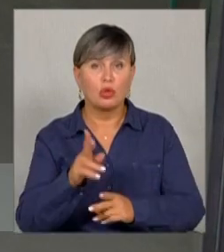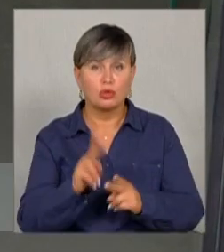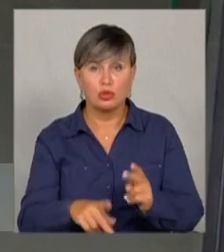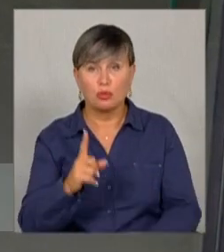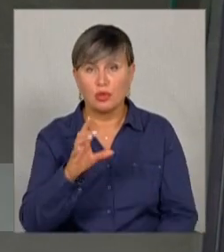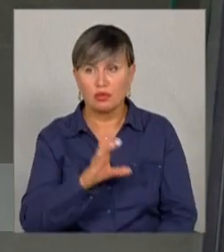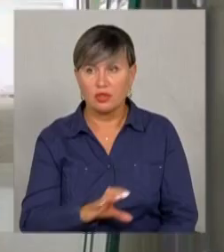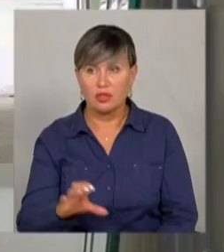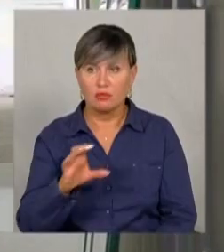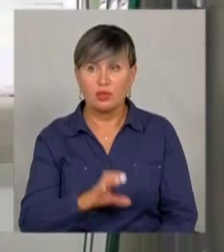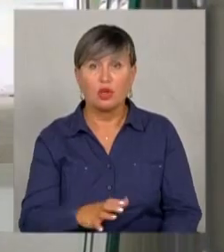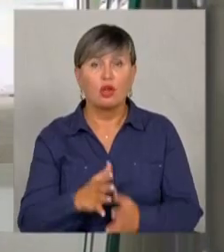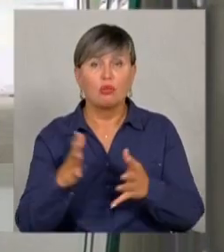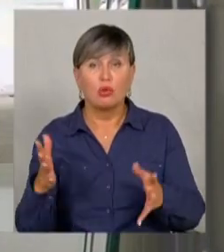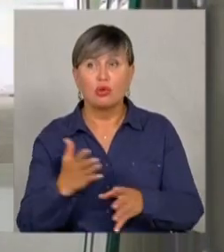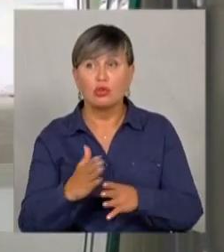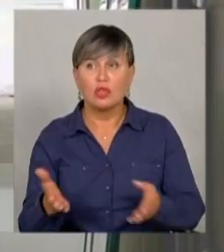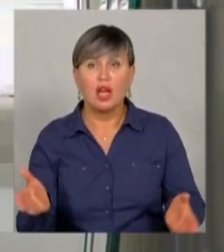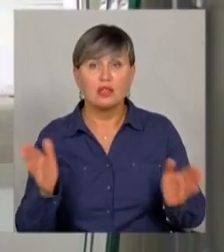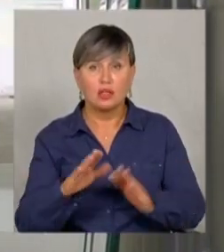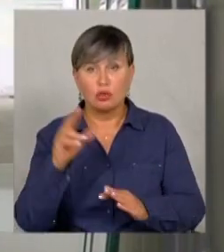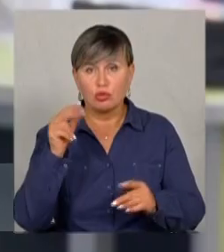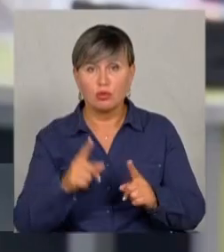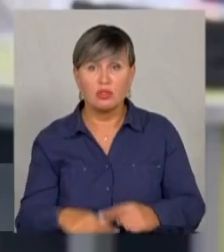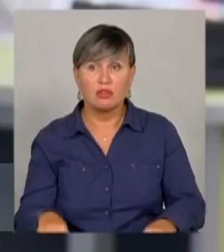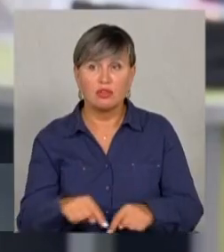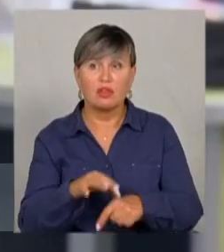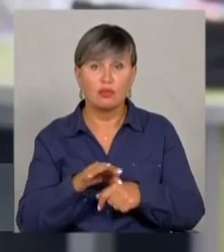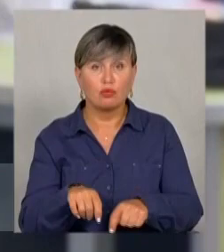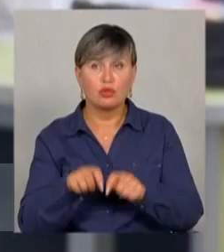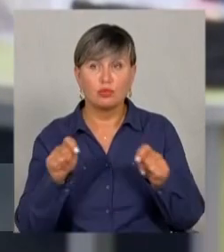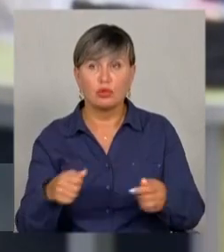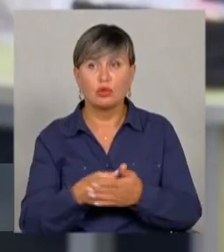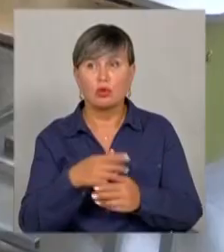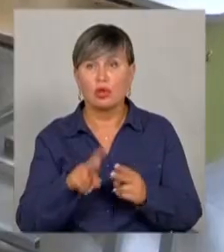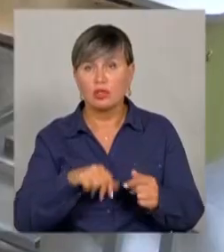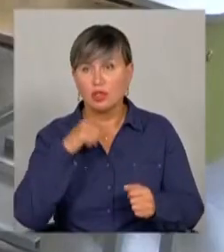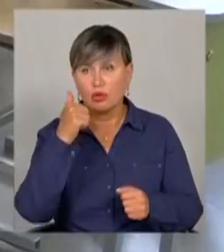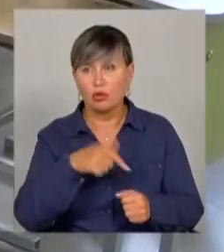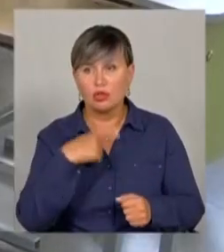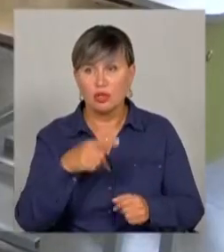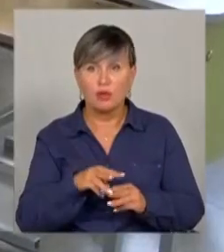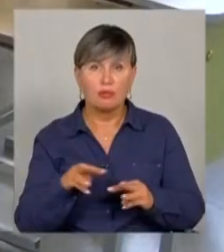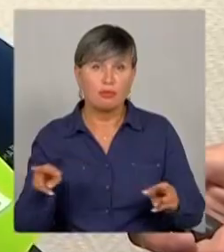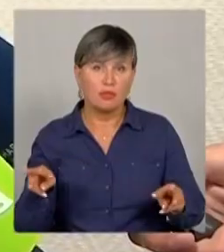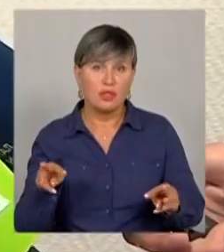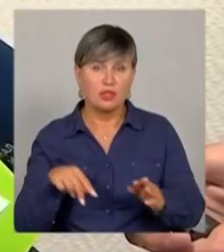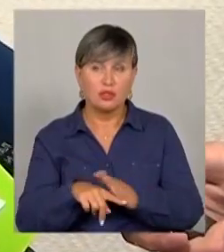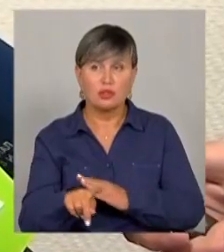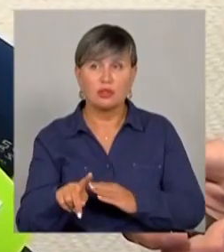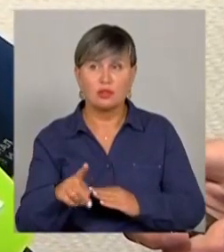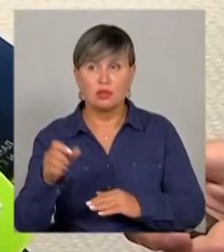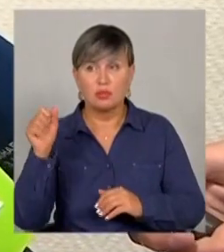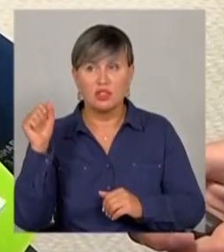1 сентября. Большую же часть оставшихся учебных заведений введут в эксплуатацию до конца года, заверили в Минпросвещение.